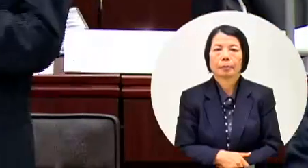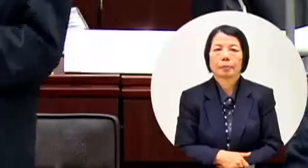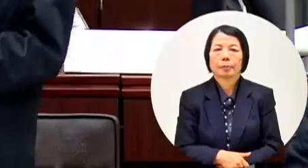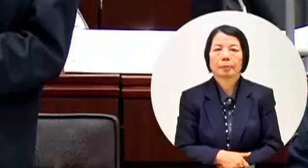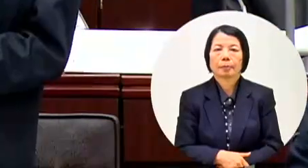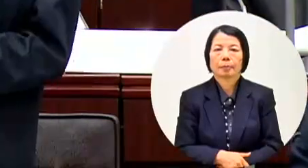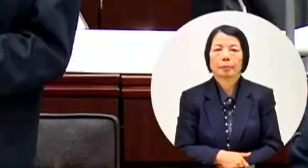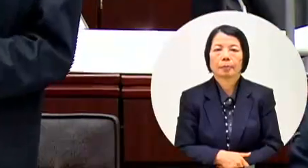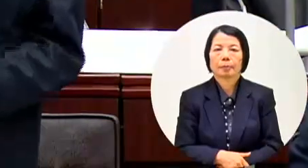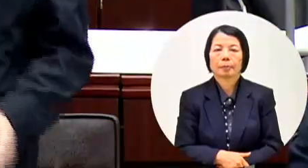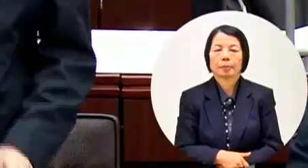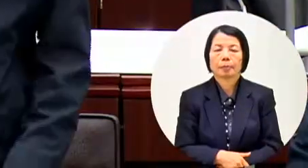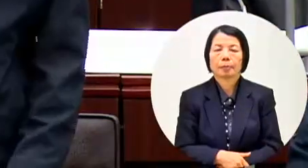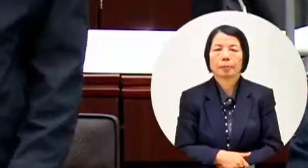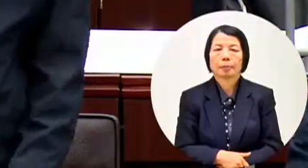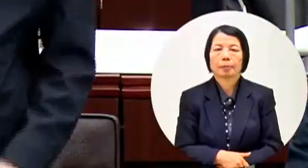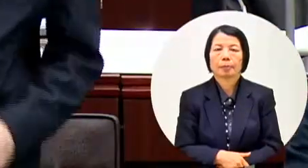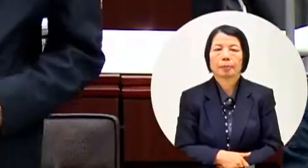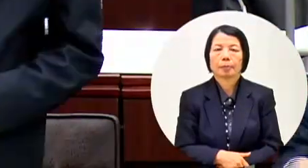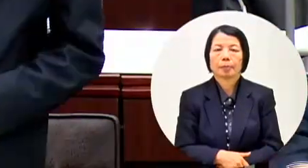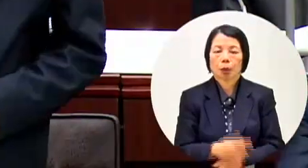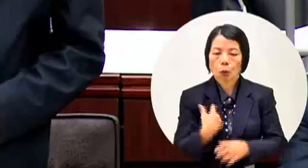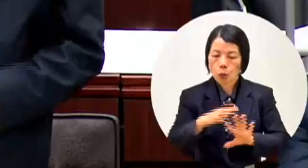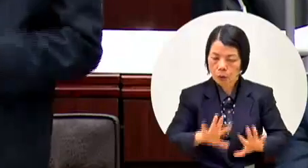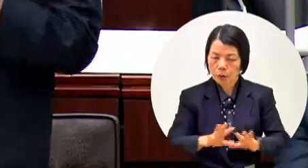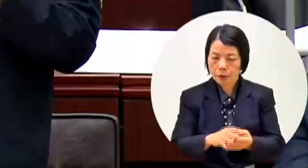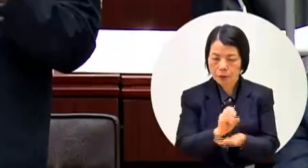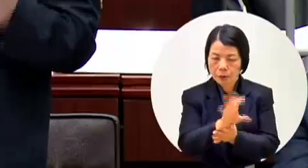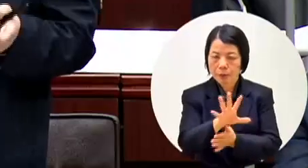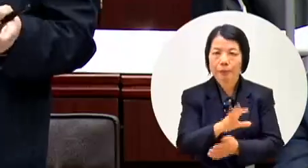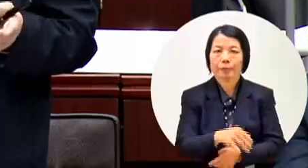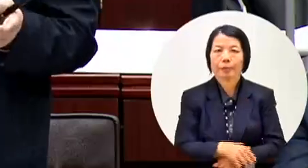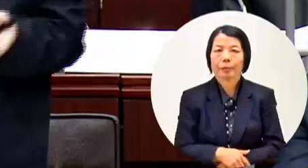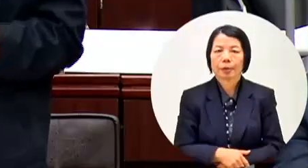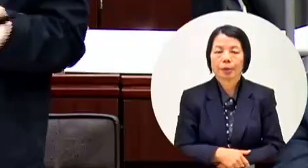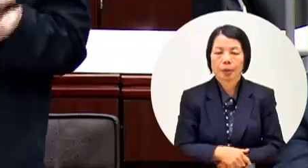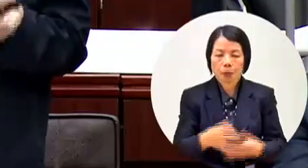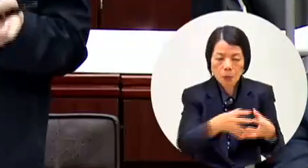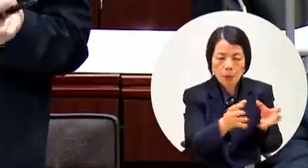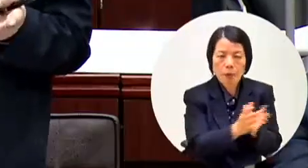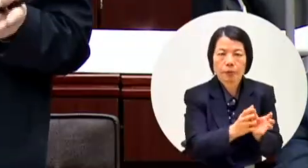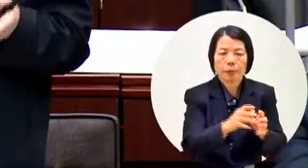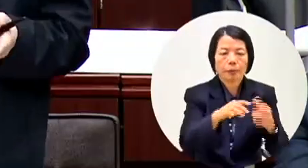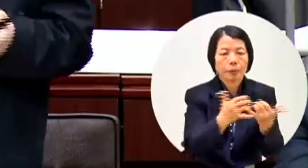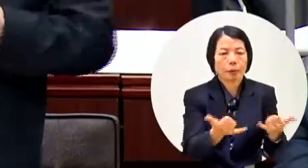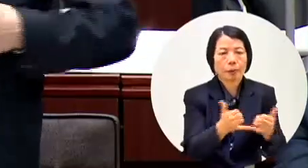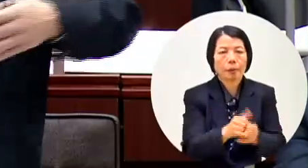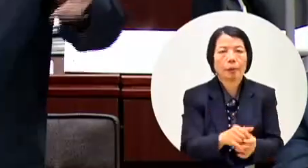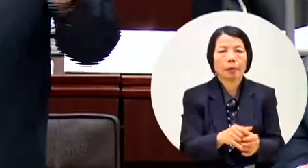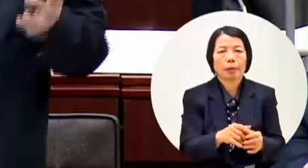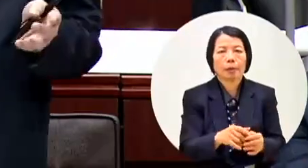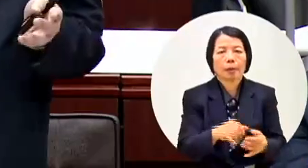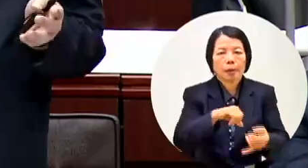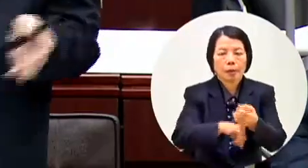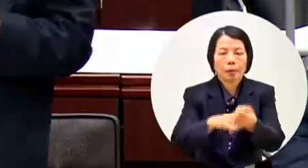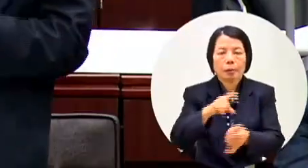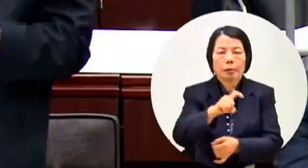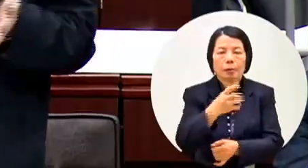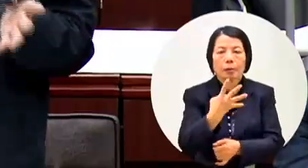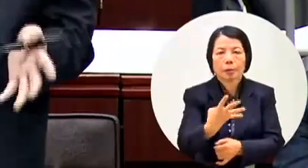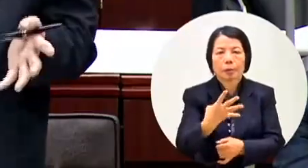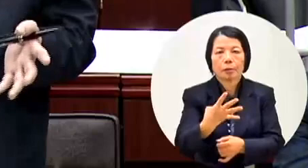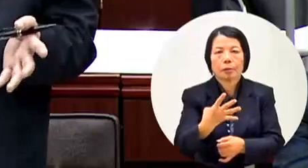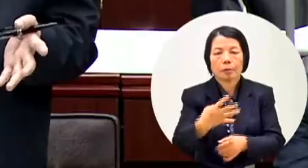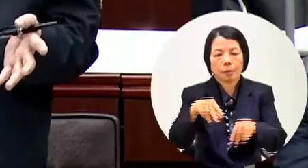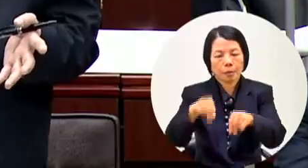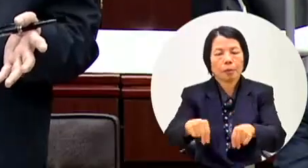我想这样子好不好？跟两位议员还有议会报告，我们有一部分大概有14个月是契约立刻开始执行，大概有